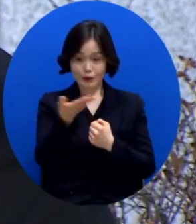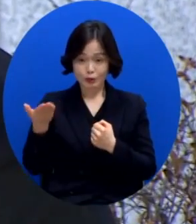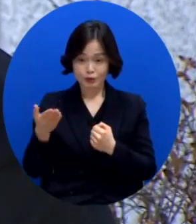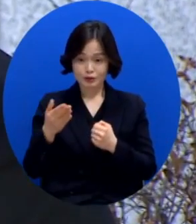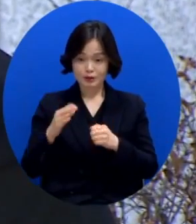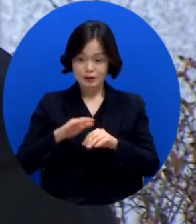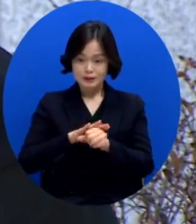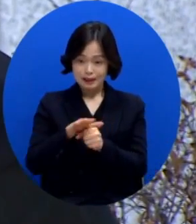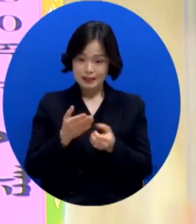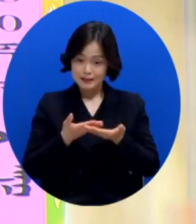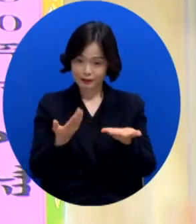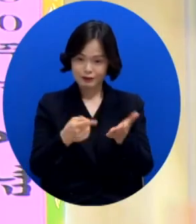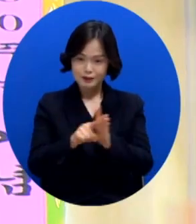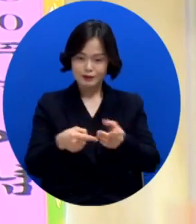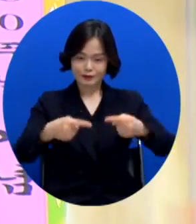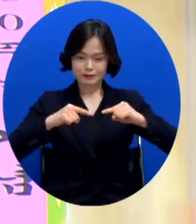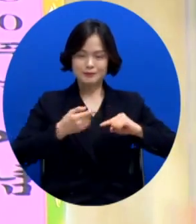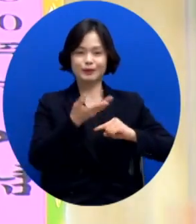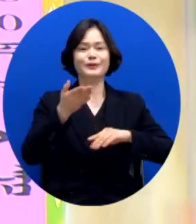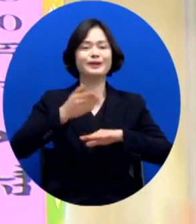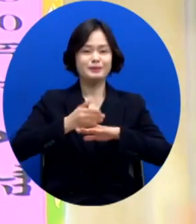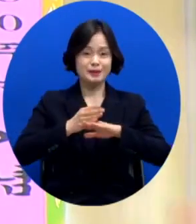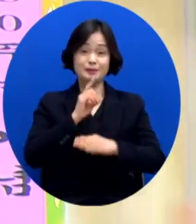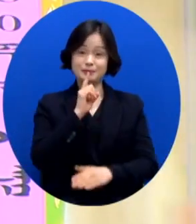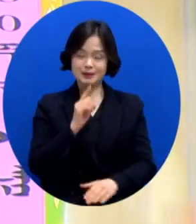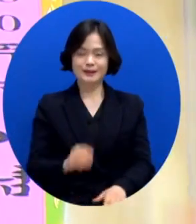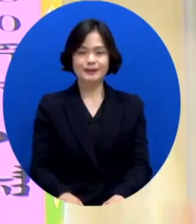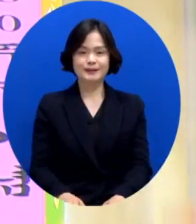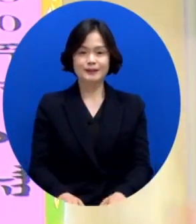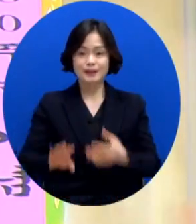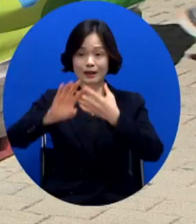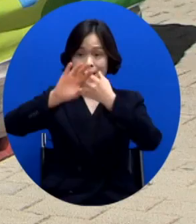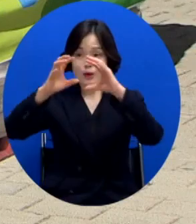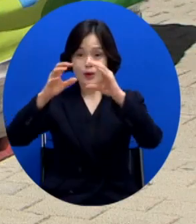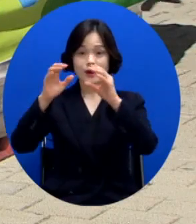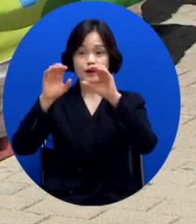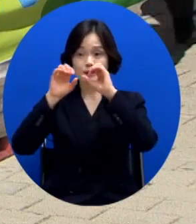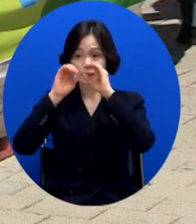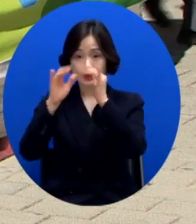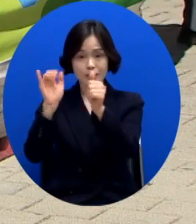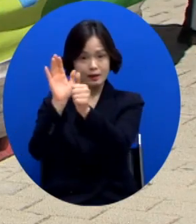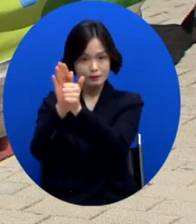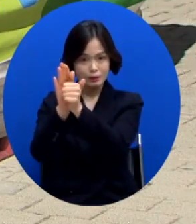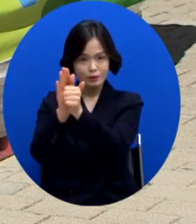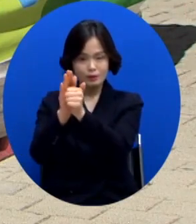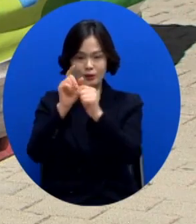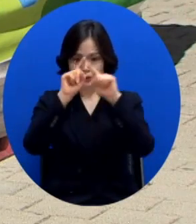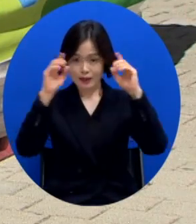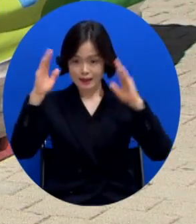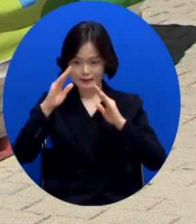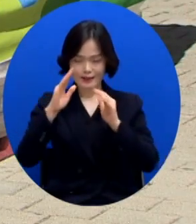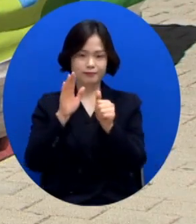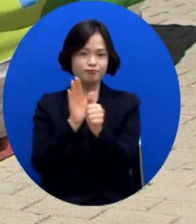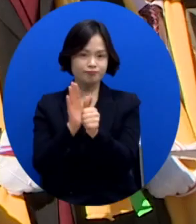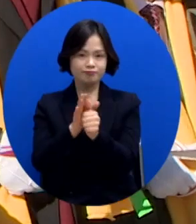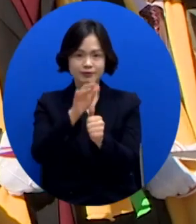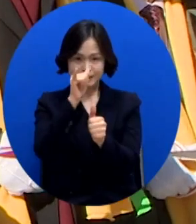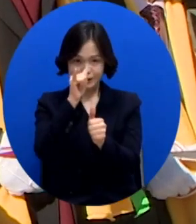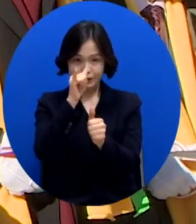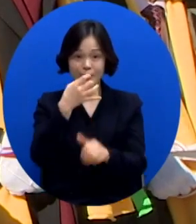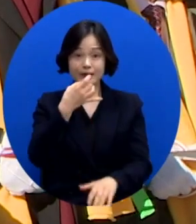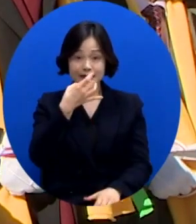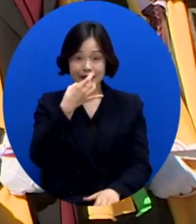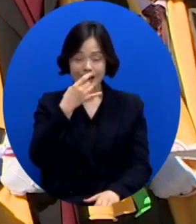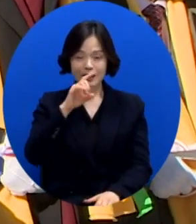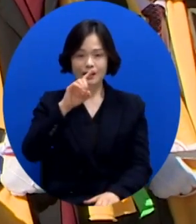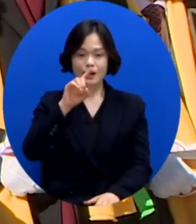말했습니다. 이번 전달식에서는 해외 선교사와 신학대학교 등의 지원금을 전하고 현장에 마련한 20kg